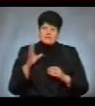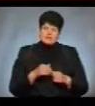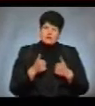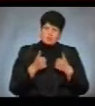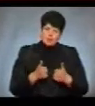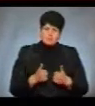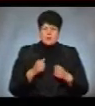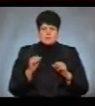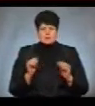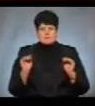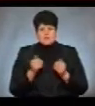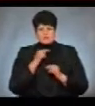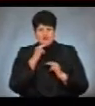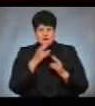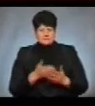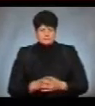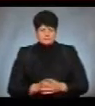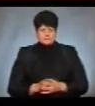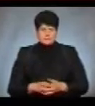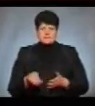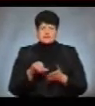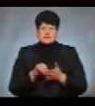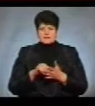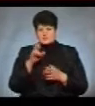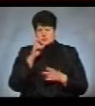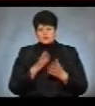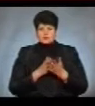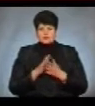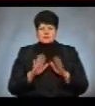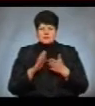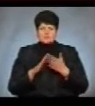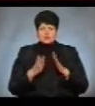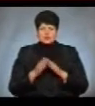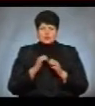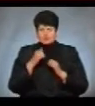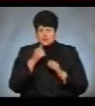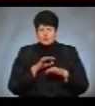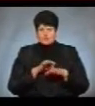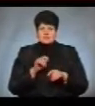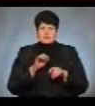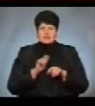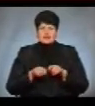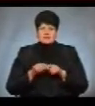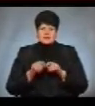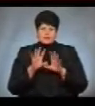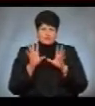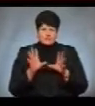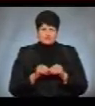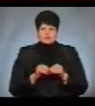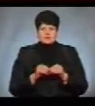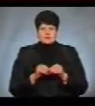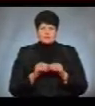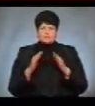можемо менше уваги на цьому акцентувати? Представниками Державної служби України з надзвичайних ситуацій щорічно проводяться перевірки усіх культових споруд без